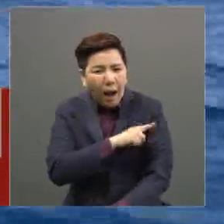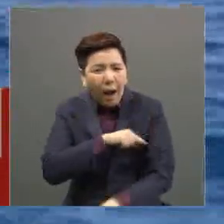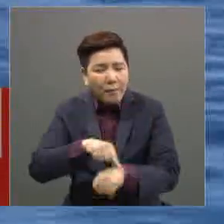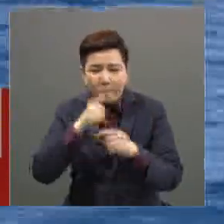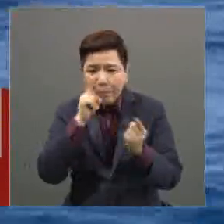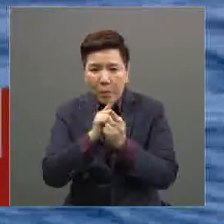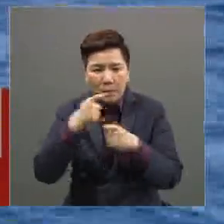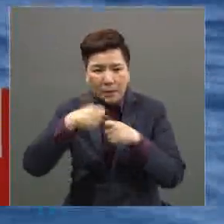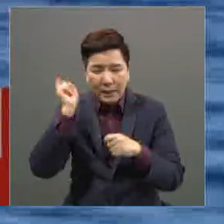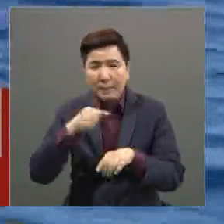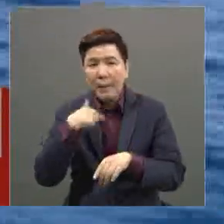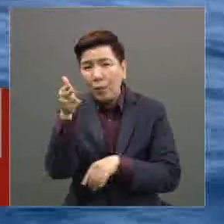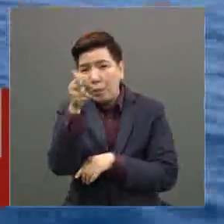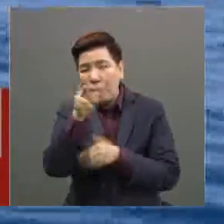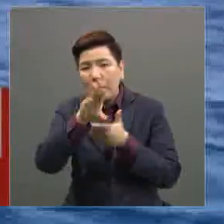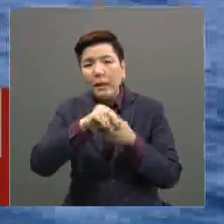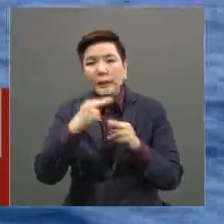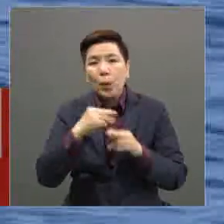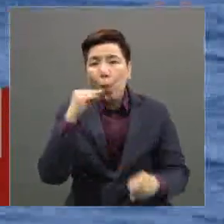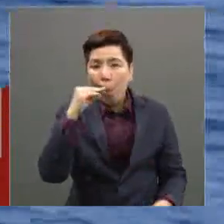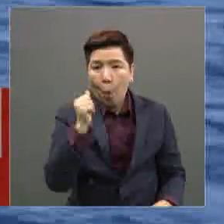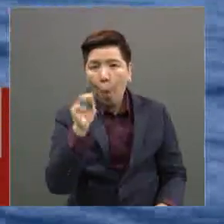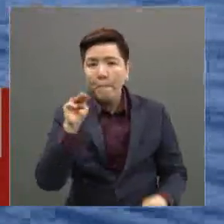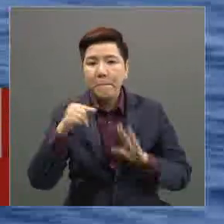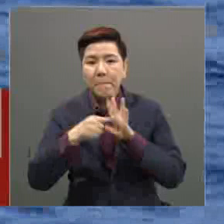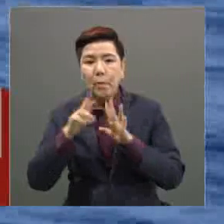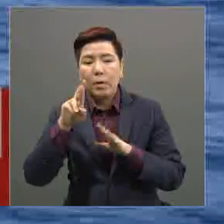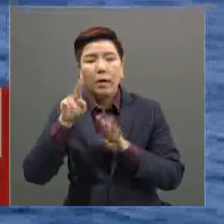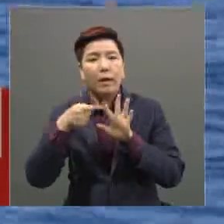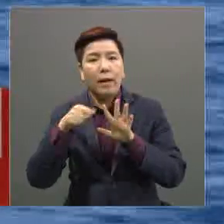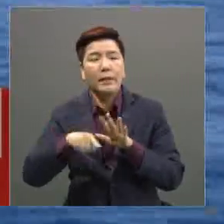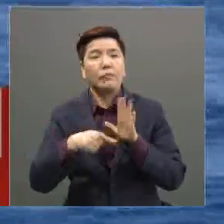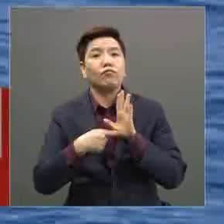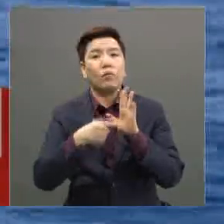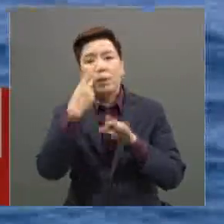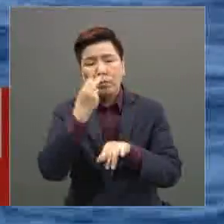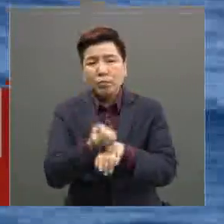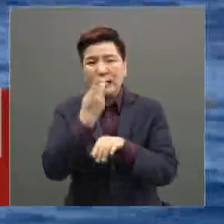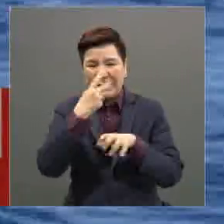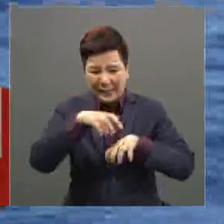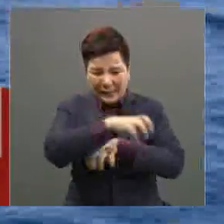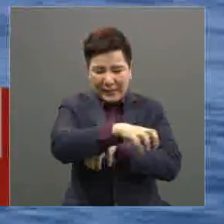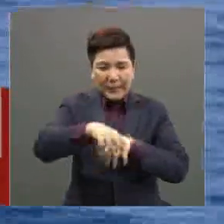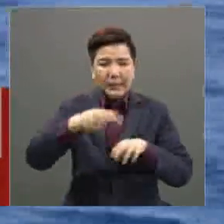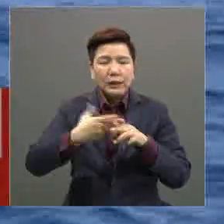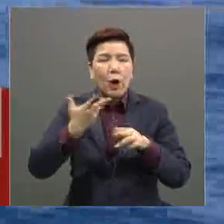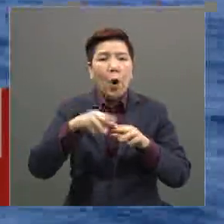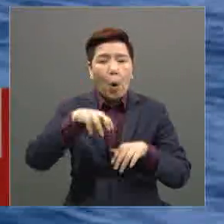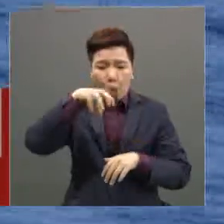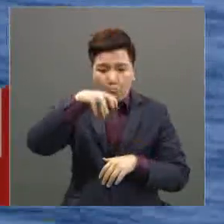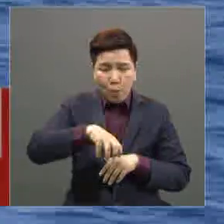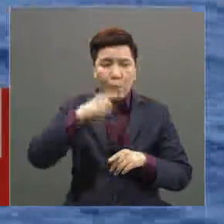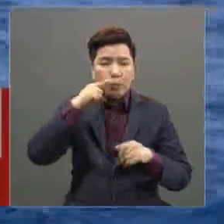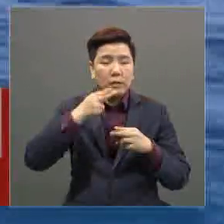นะฮะเป็นคลิปวานโอมูระกำลังว่ายน้ำโชว์ตัวให้นักท่องเที่ยวดูอยู่ตรงแถวกองหินริเชลิวภายใน